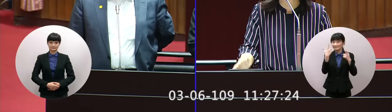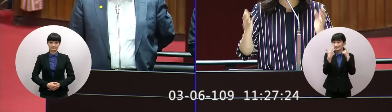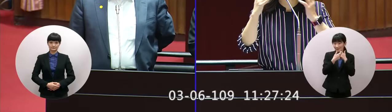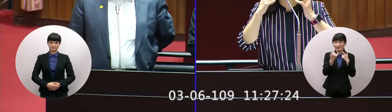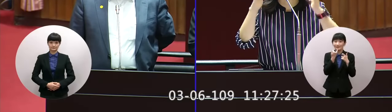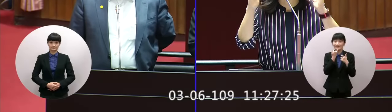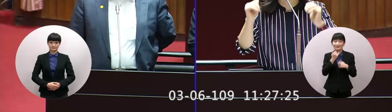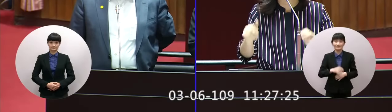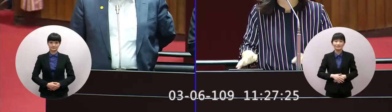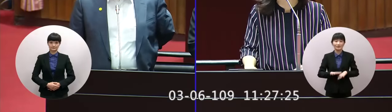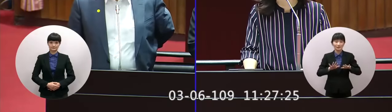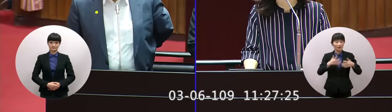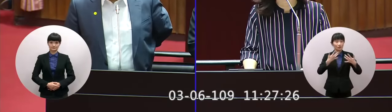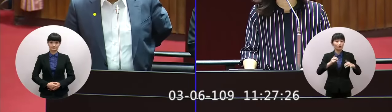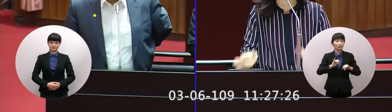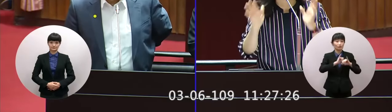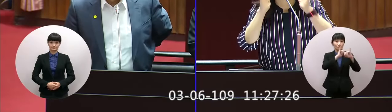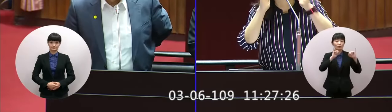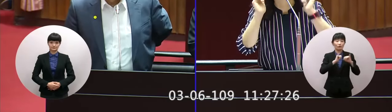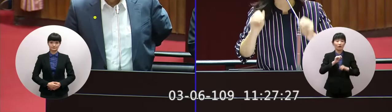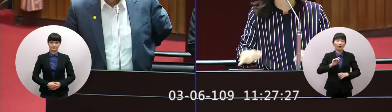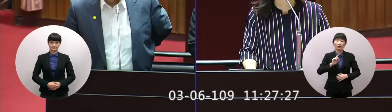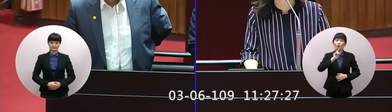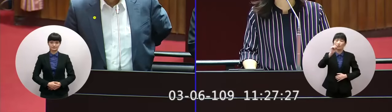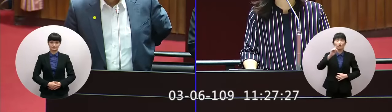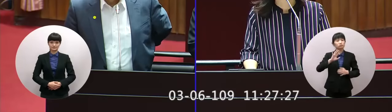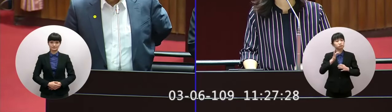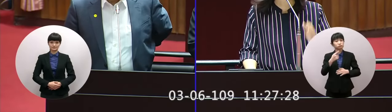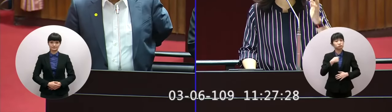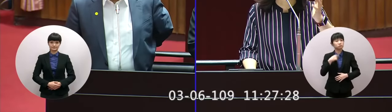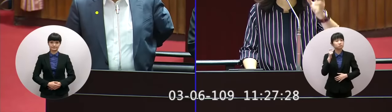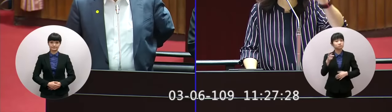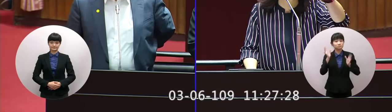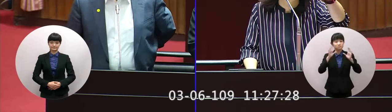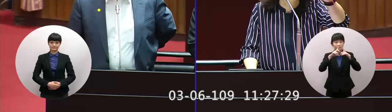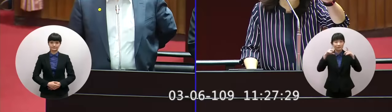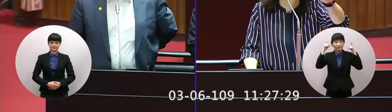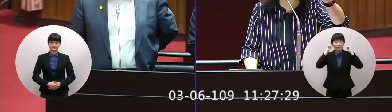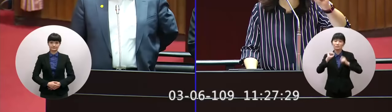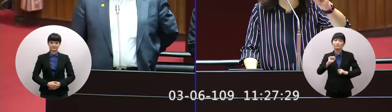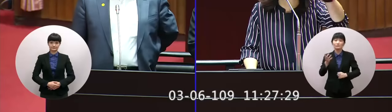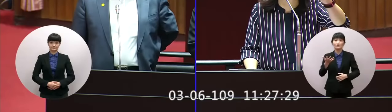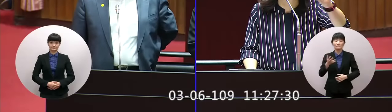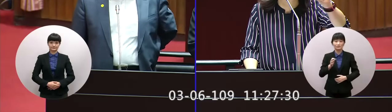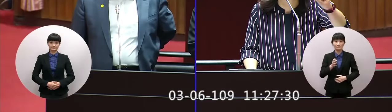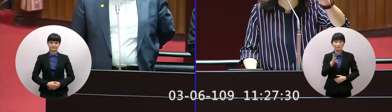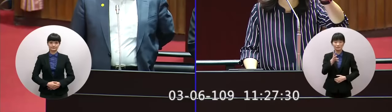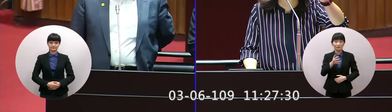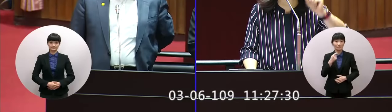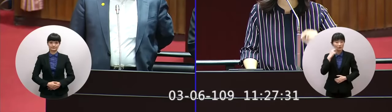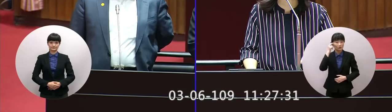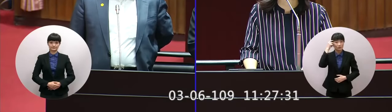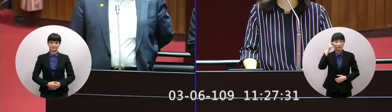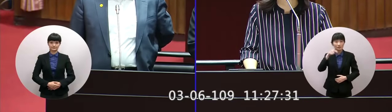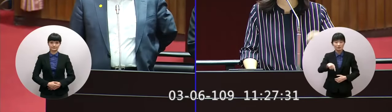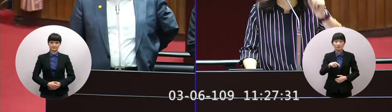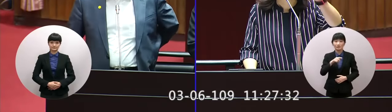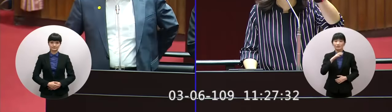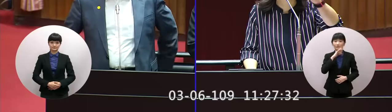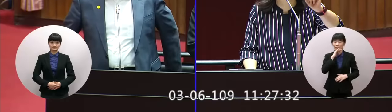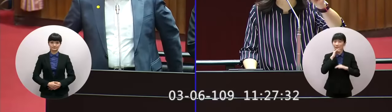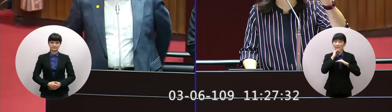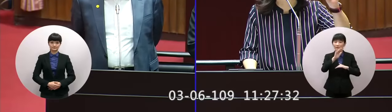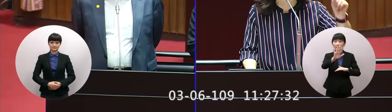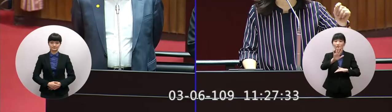在呼吁说，为什么不能让她买儿童口罩？我在想，就因为可能是我们在设定上有年龄的关